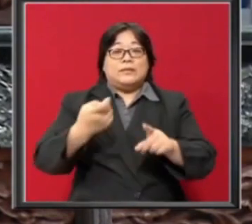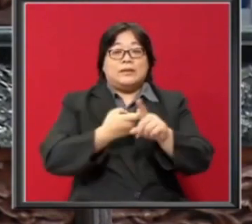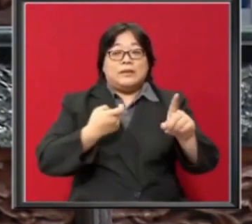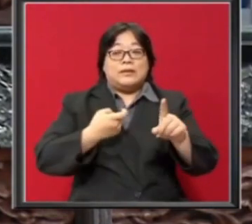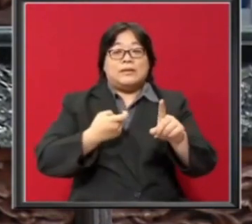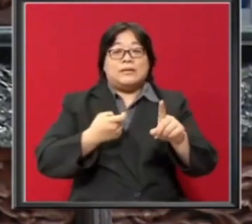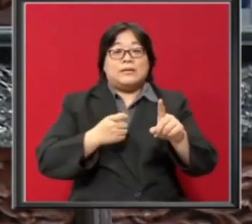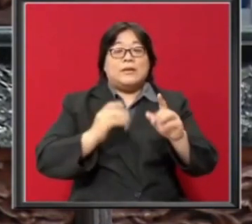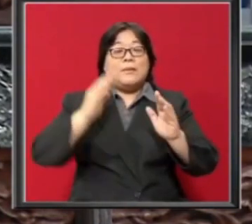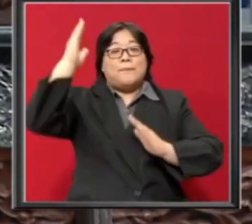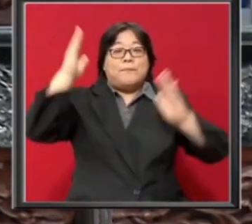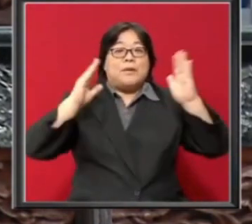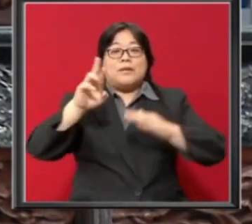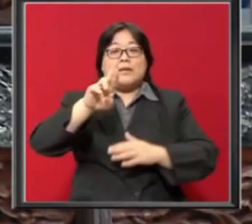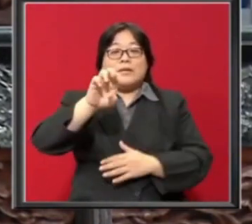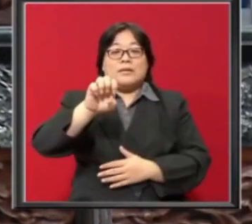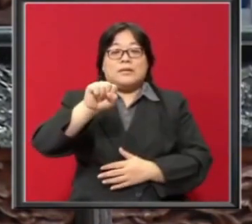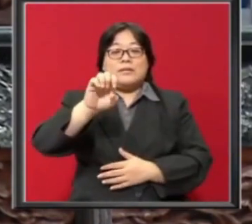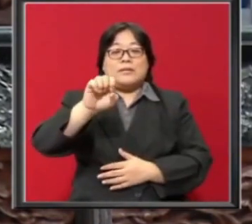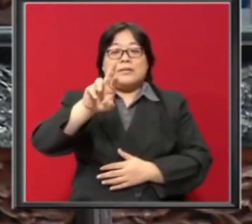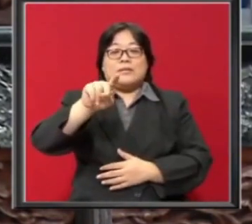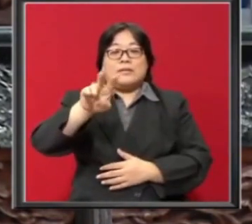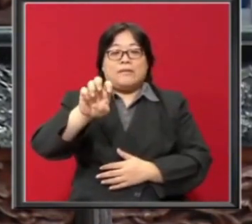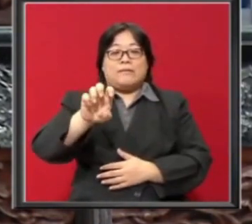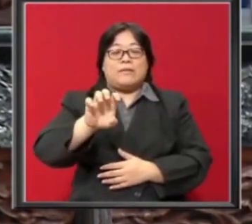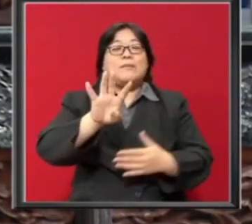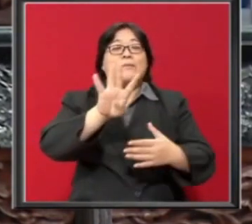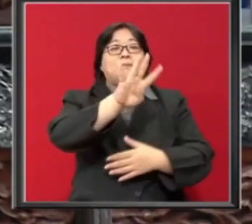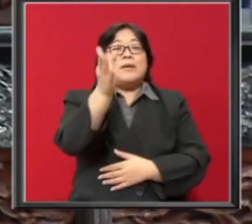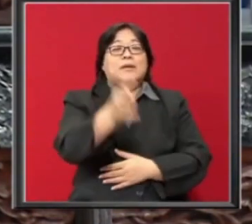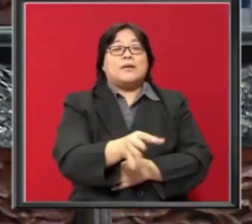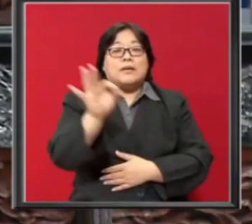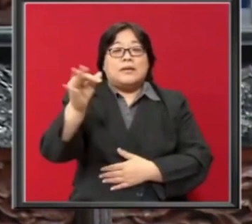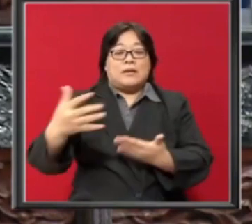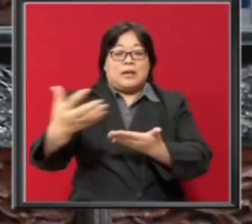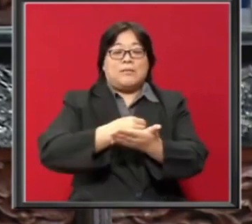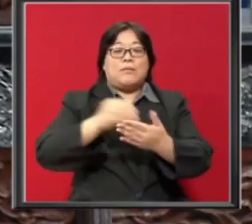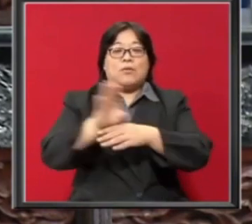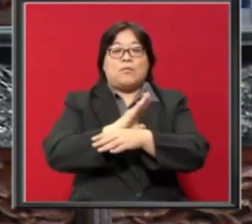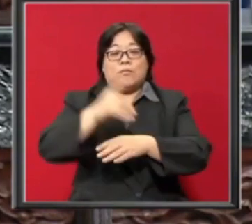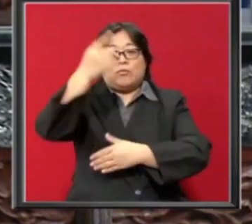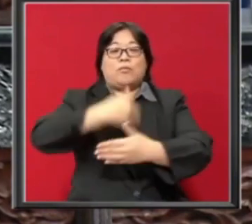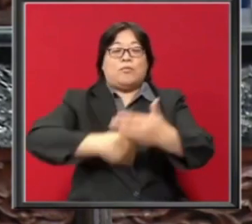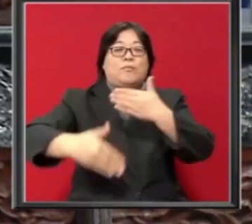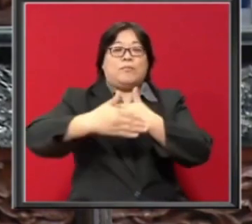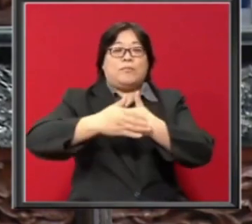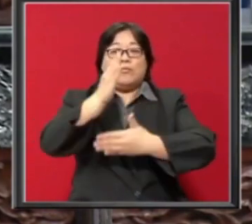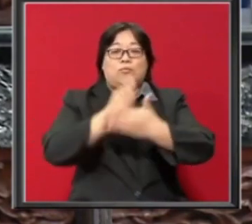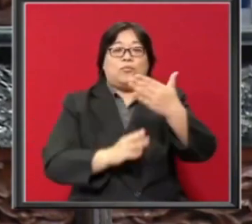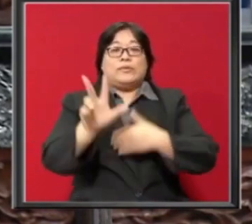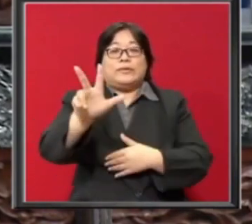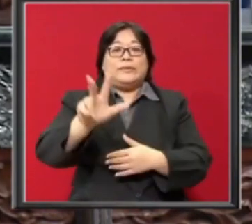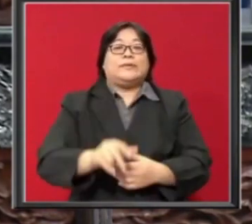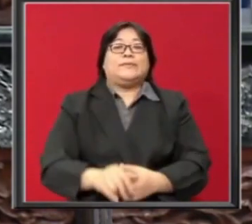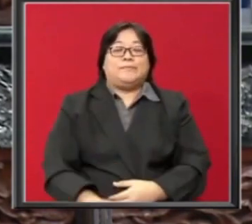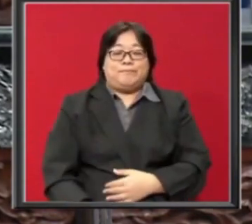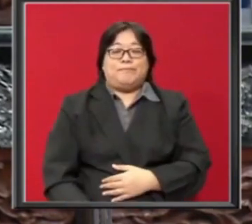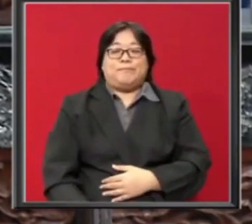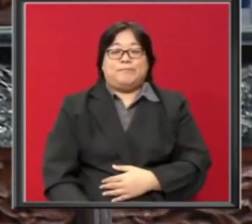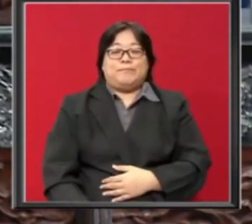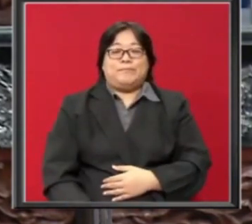bersumber meledak zf4 September pendapatan Koperasi untuk dipulihkan pada suku